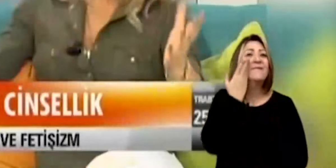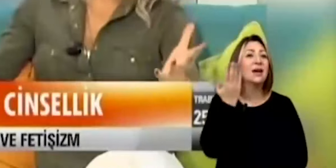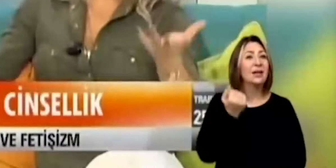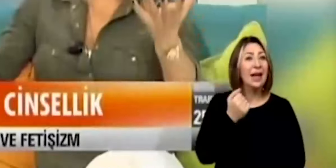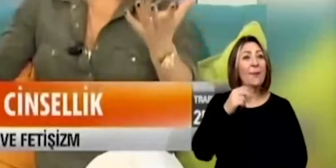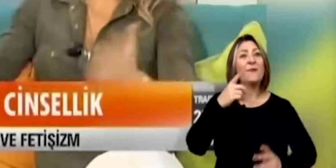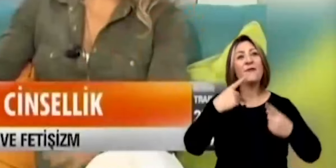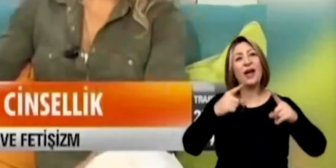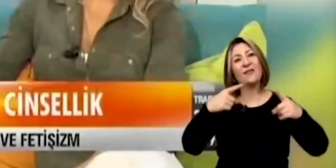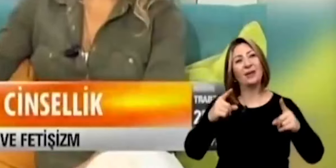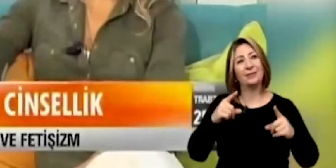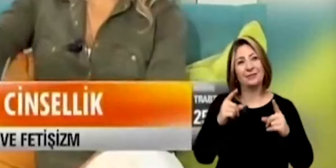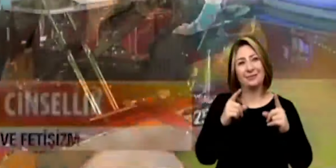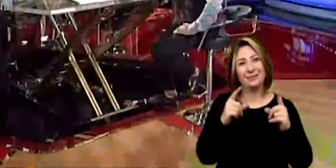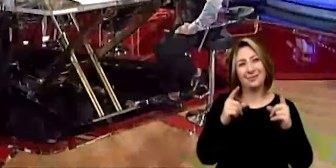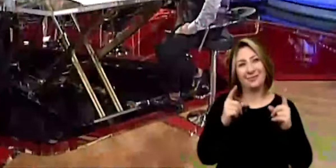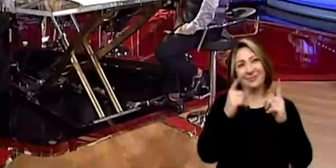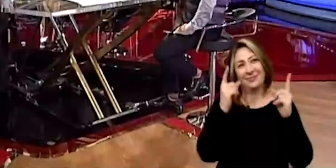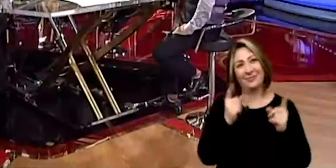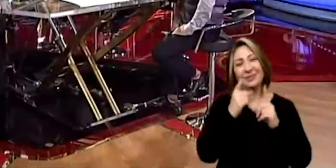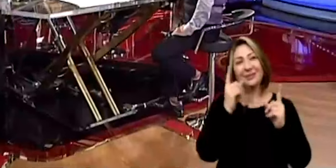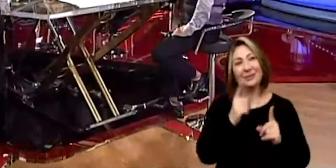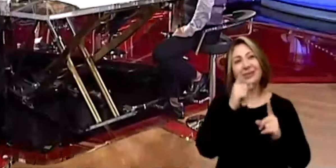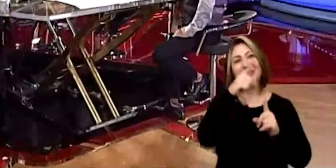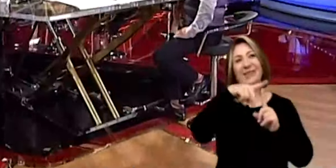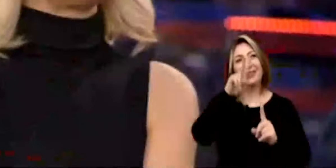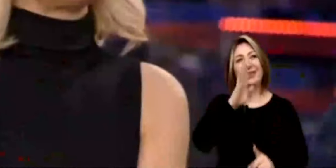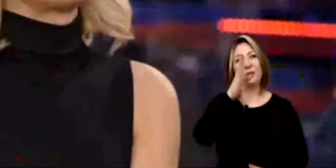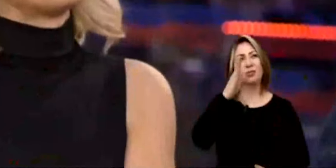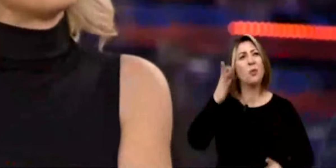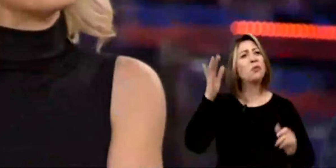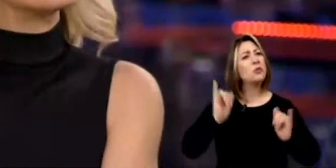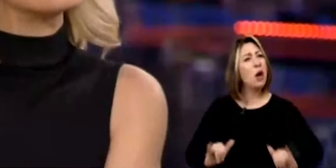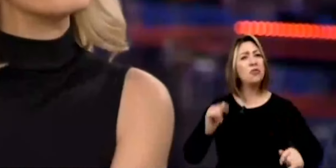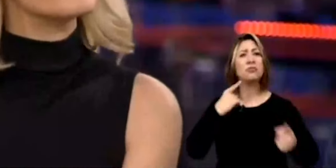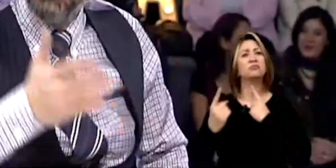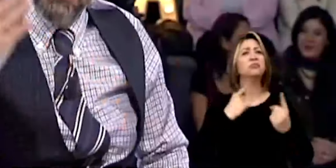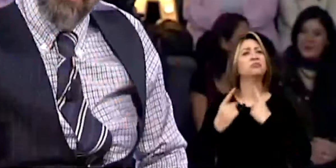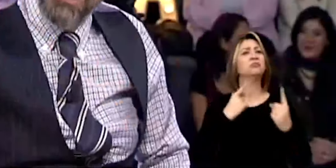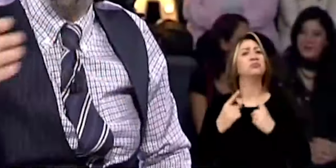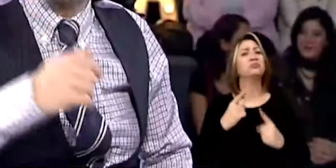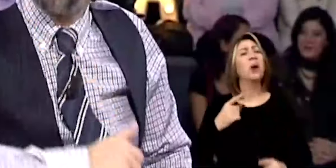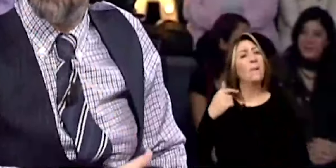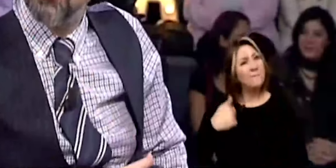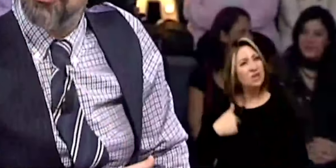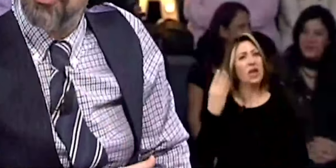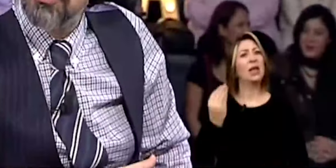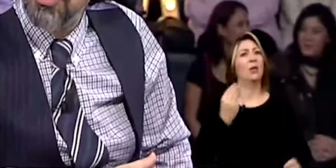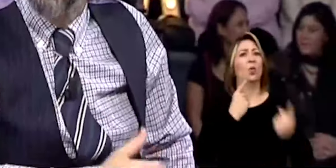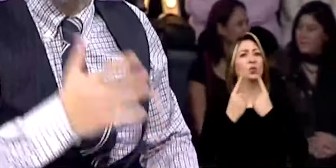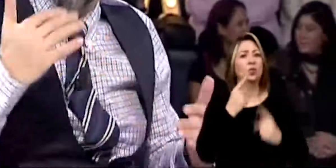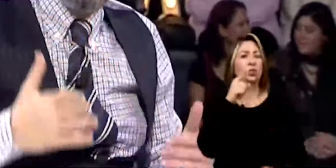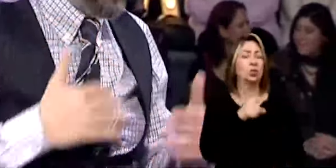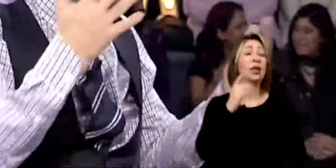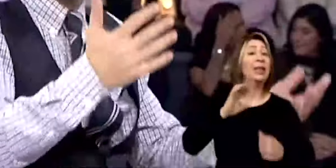Hani farklı şekillerde yapmak isteyebilirler. Siz şimdi televizyona çıkıyorsunuz, çatır çatır bu konuları konuşuyorsunuz. Bence iyi ki de